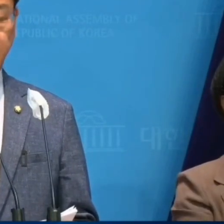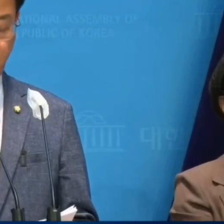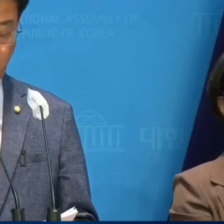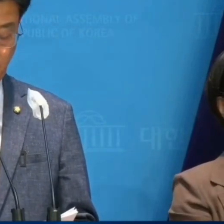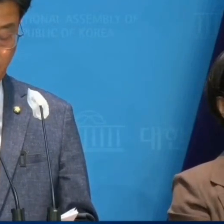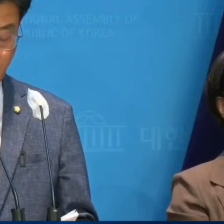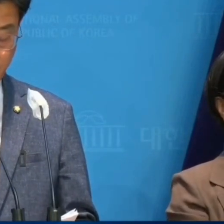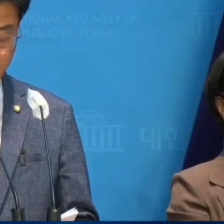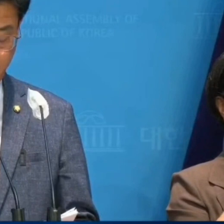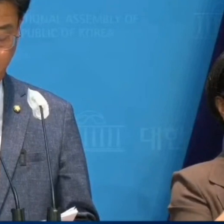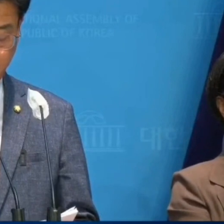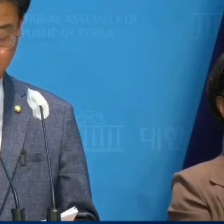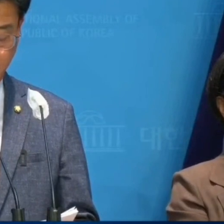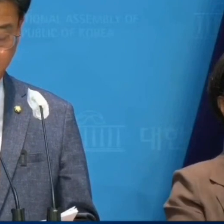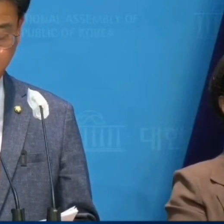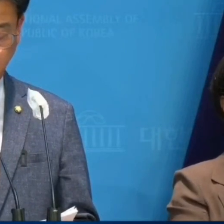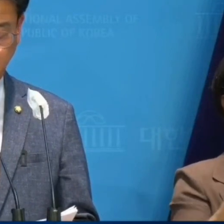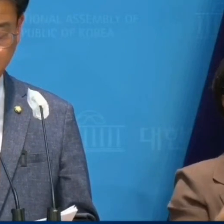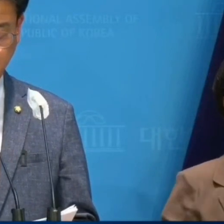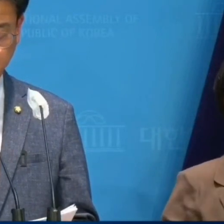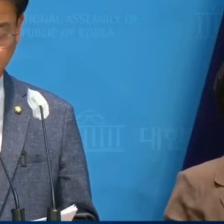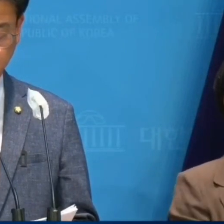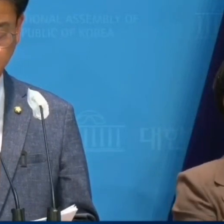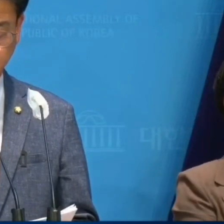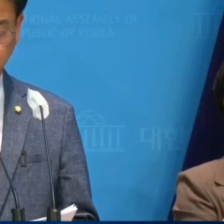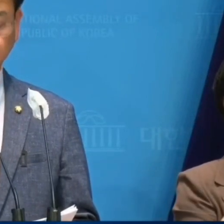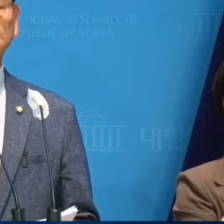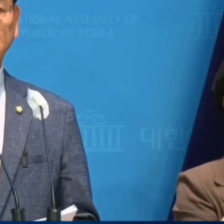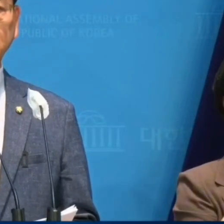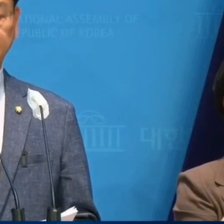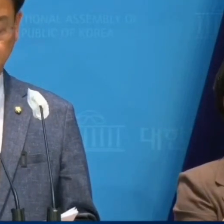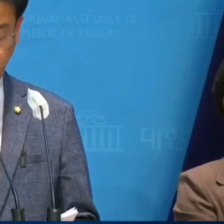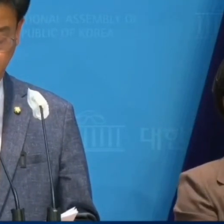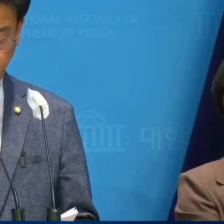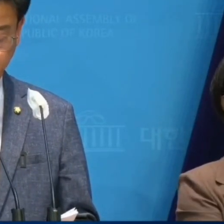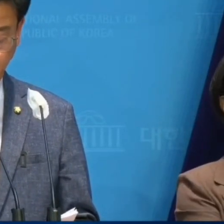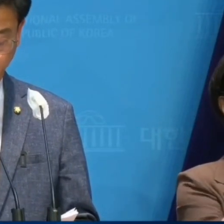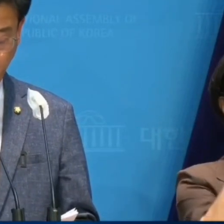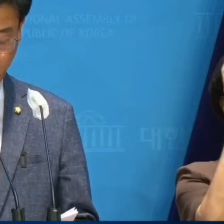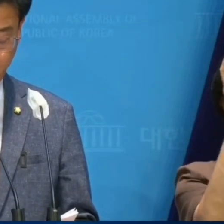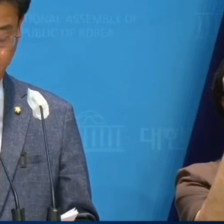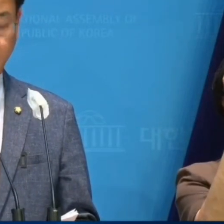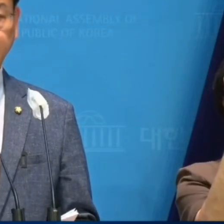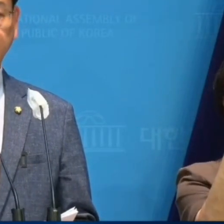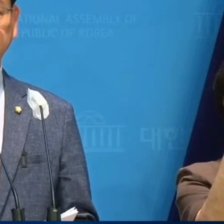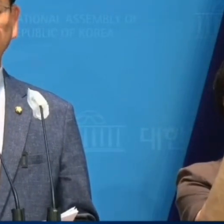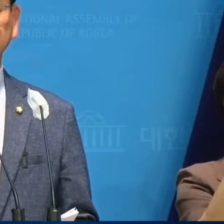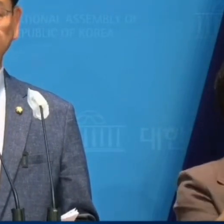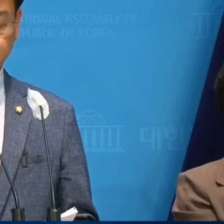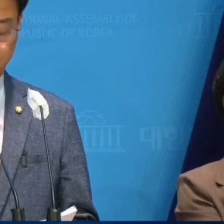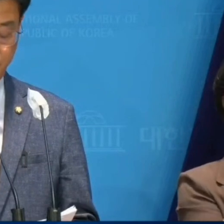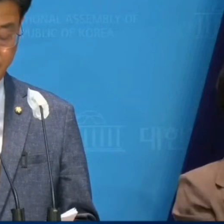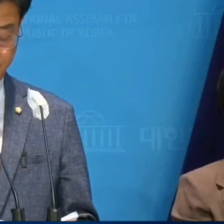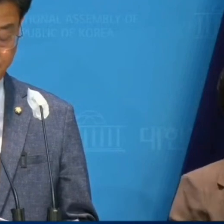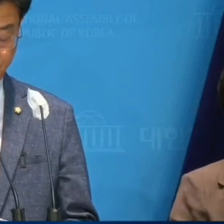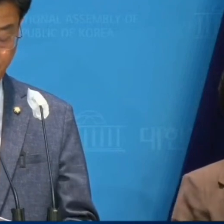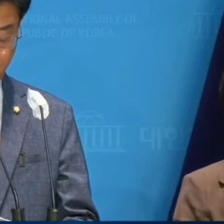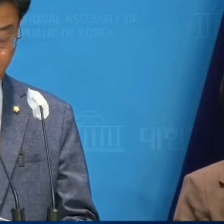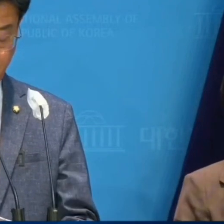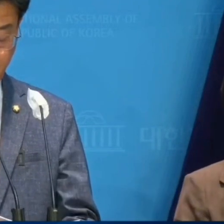잘못을 저질러도 징계받거나 처벌받지 않는다는 믿음이 있었기 때문에 가능한